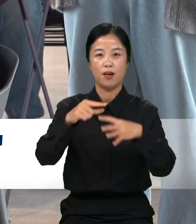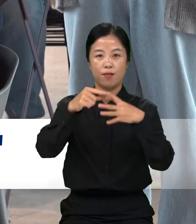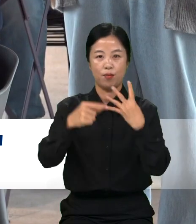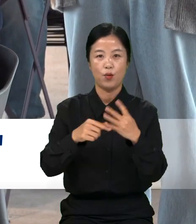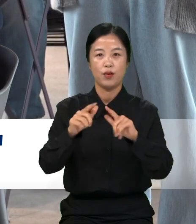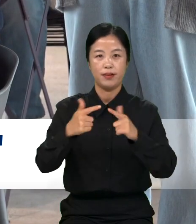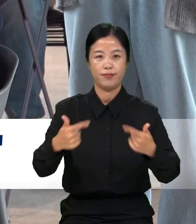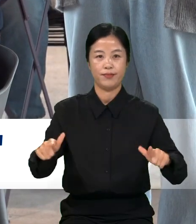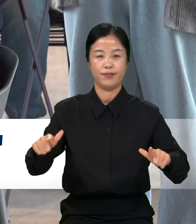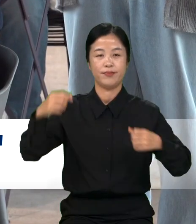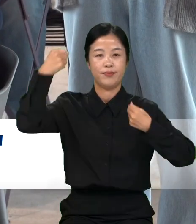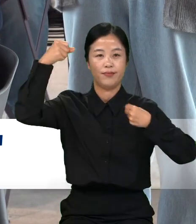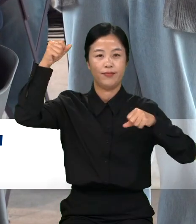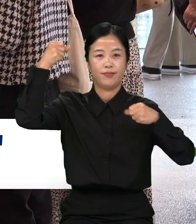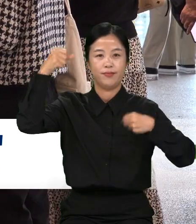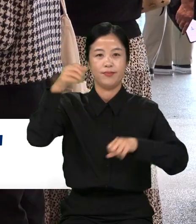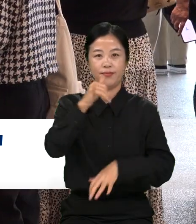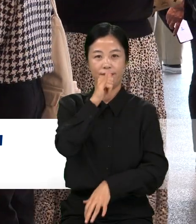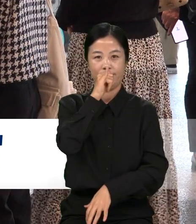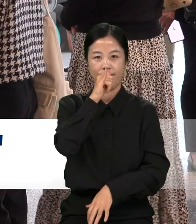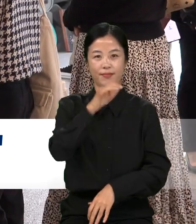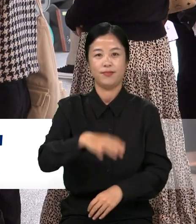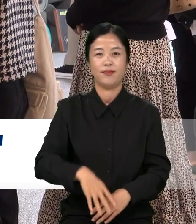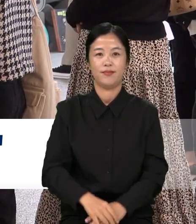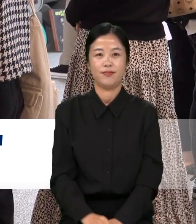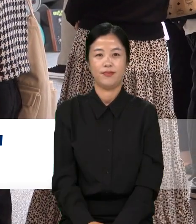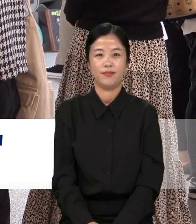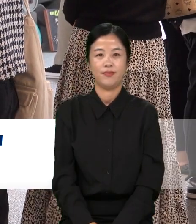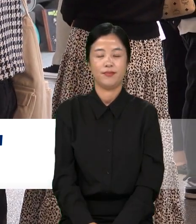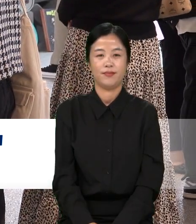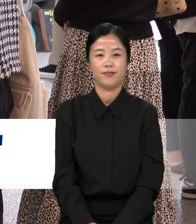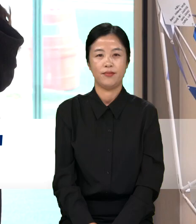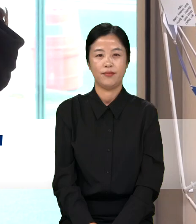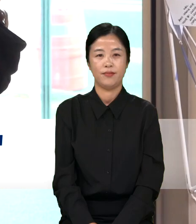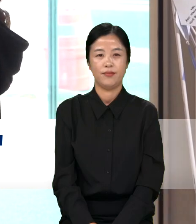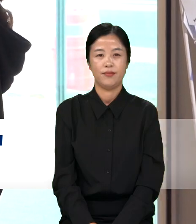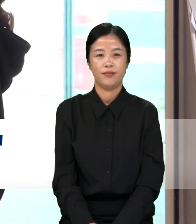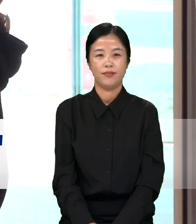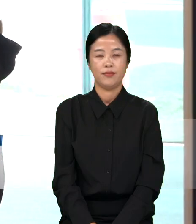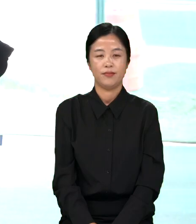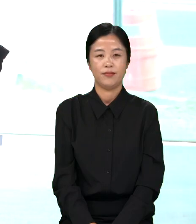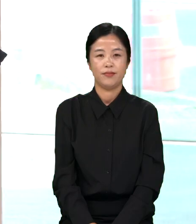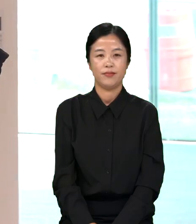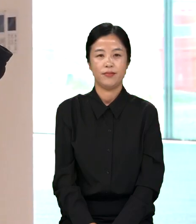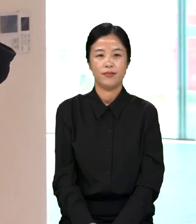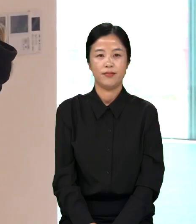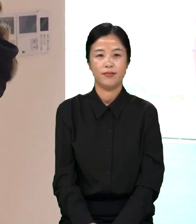로컬 크리에이터 마켓 및 체험 부스, 부대 프로그램, 공연이 진행됐습니다.